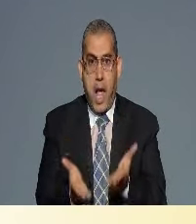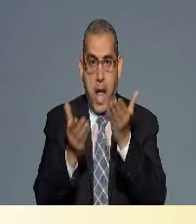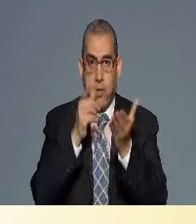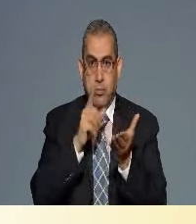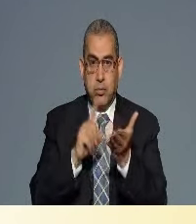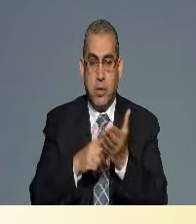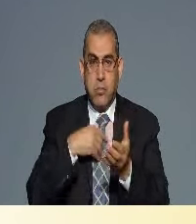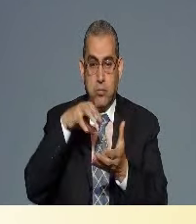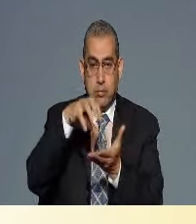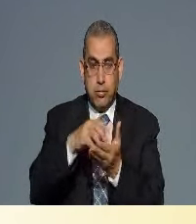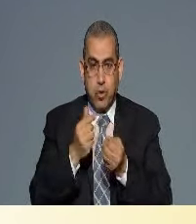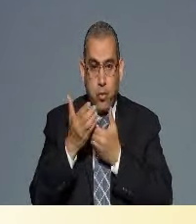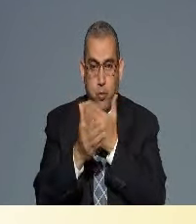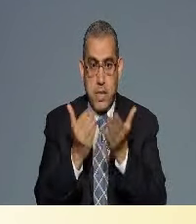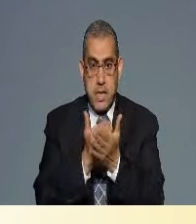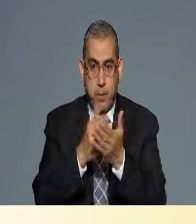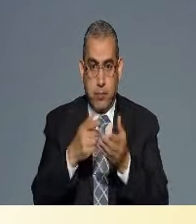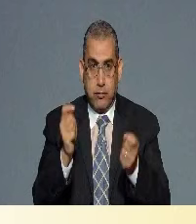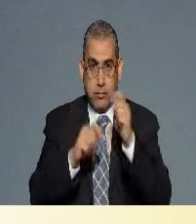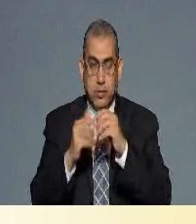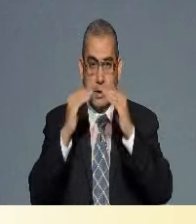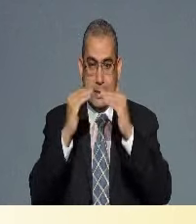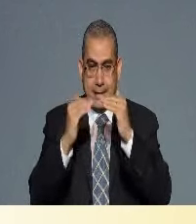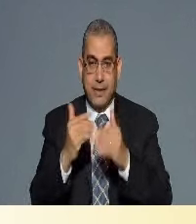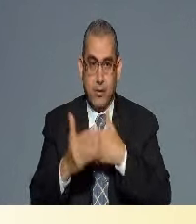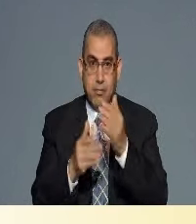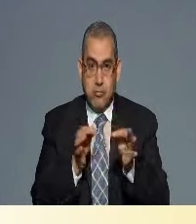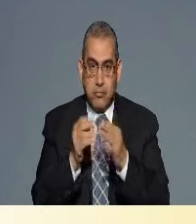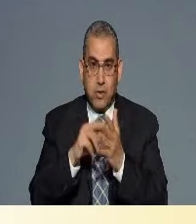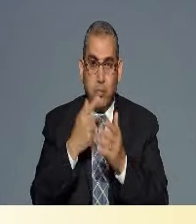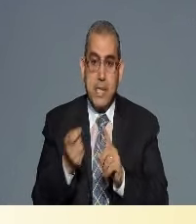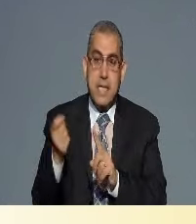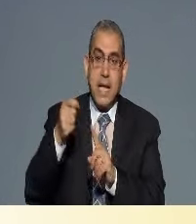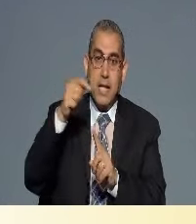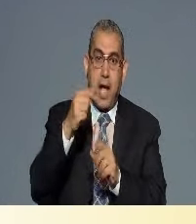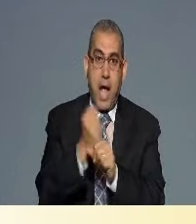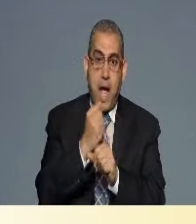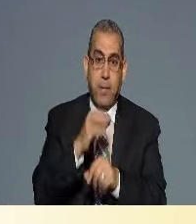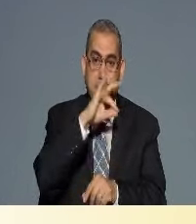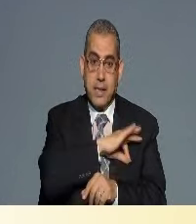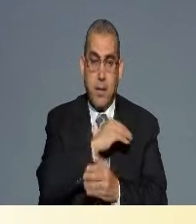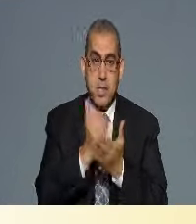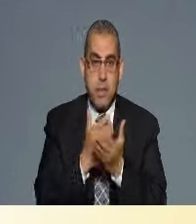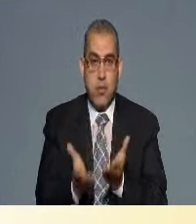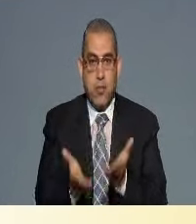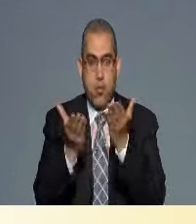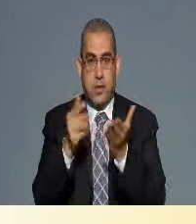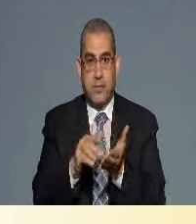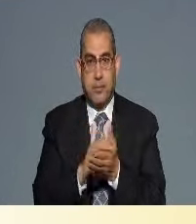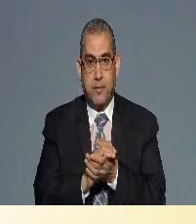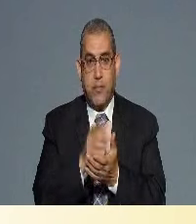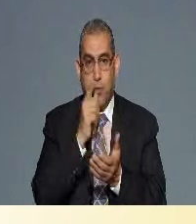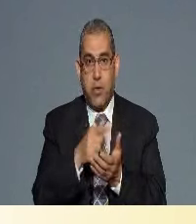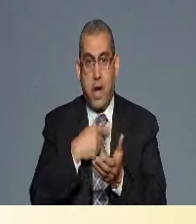محيط التكلفة الاستثمارية بيقل، فاحنا هنا بنتكلم على قيمة مضافة والعائد على الاستثمار بيزيد. احنا نتكلم